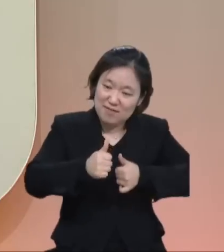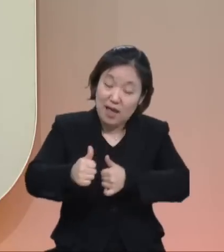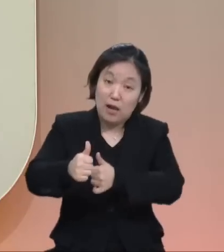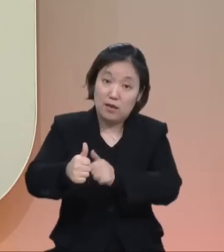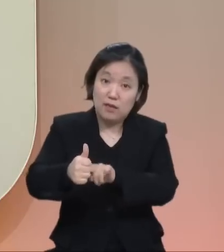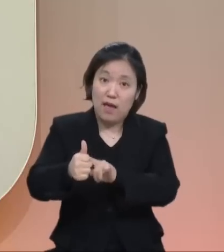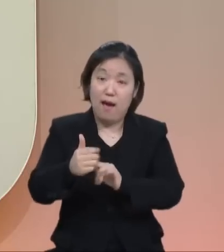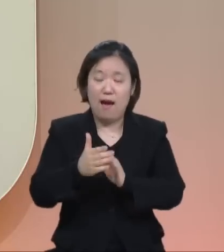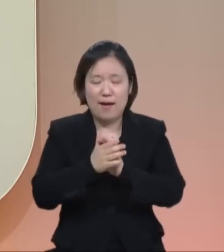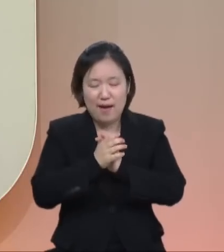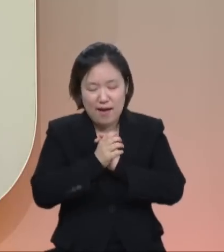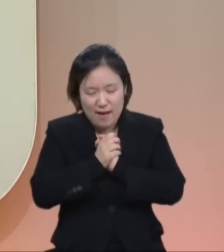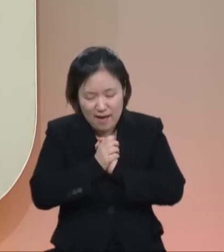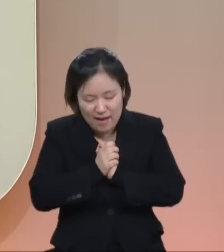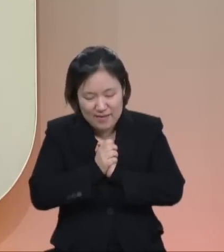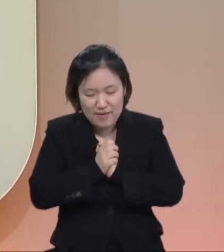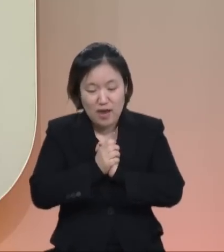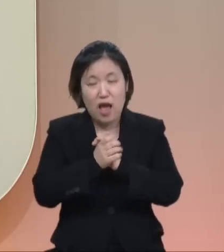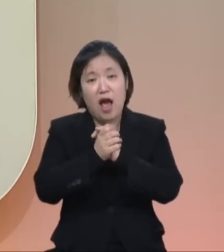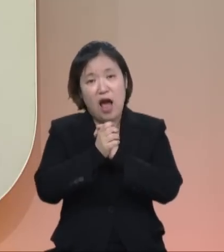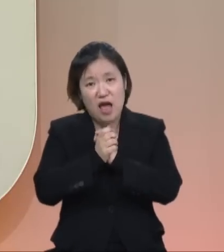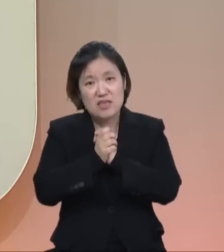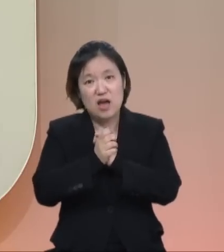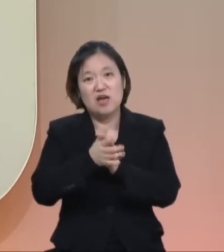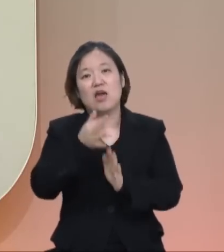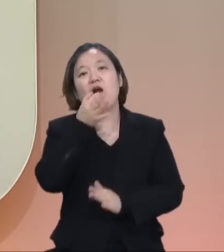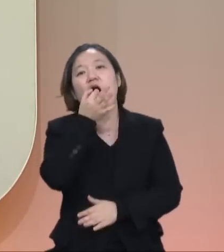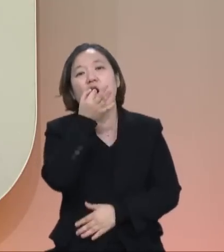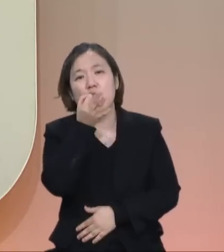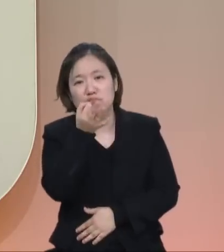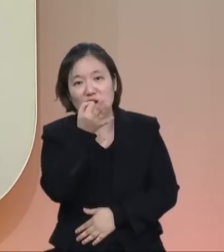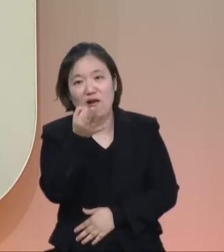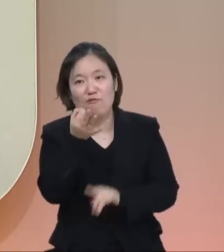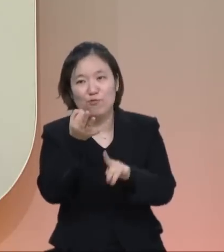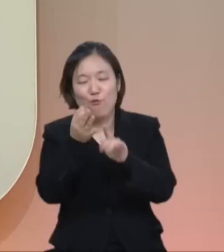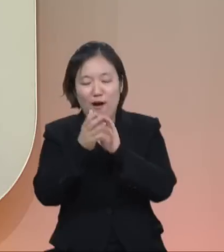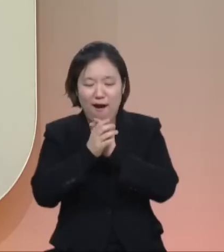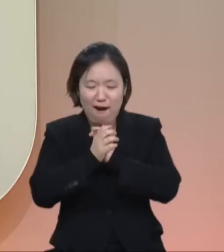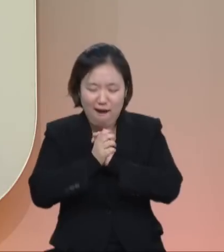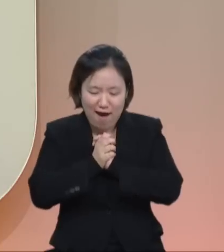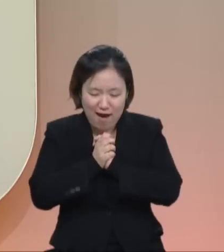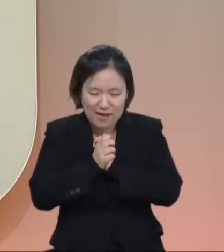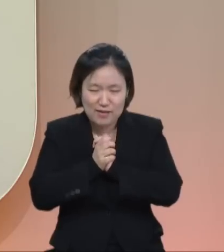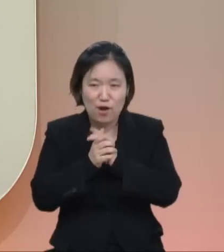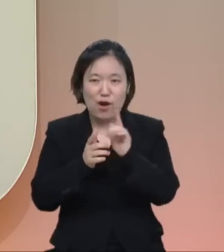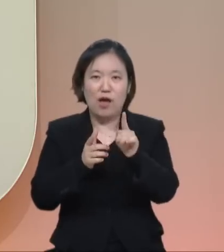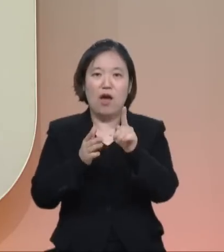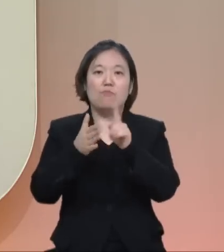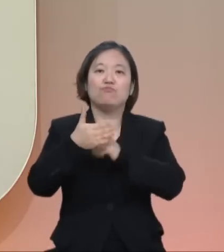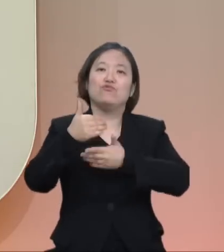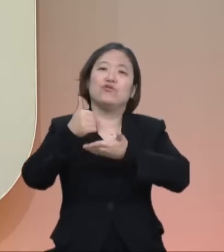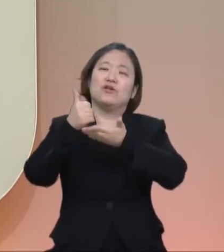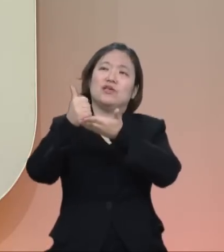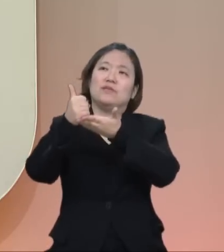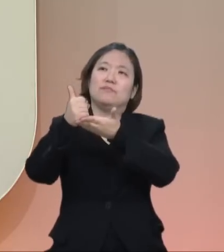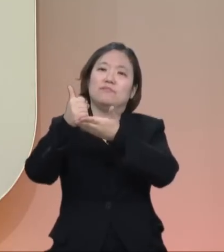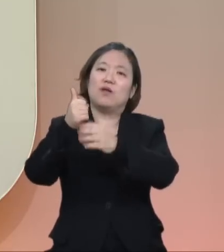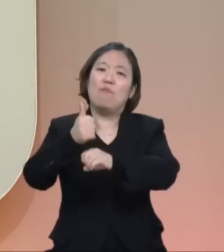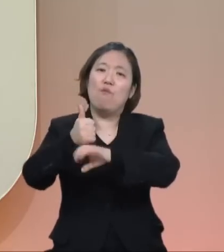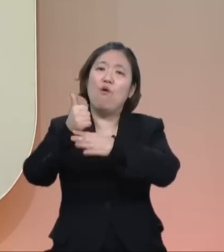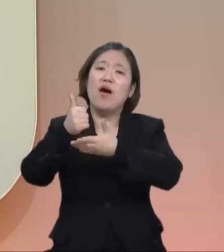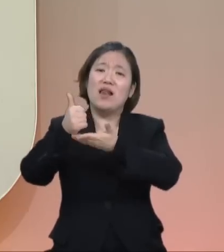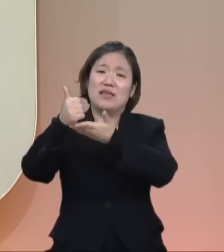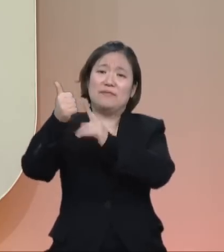간절하게 간절하게 염불하고 간절하게 부처님과 보살님들을